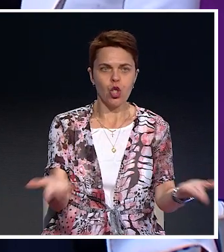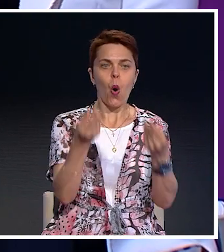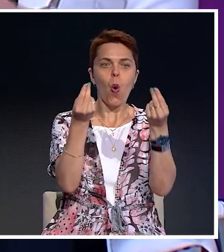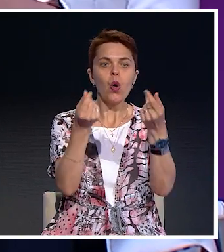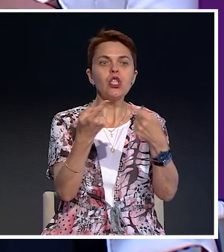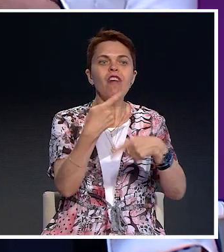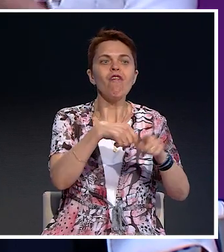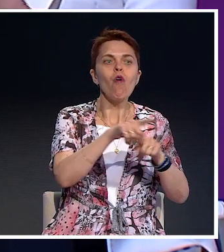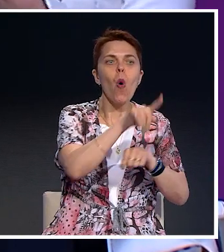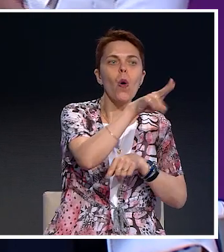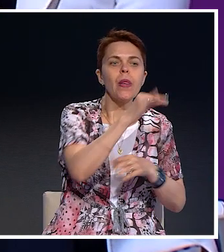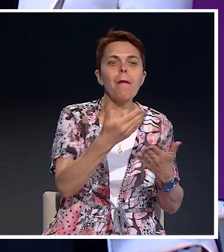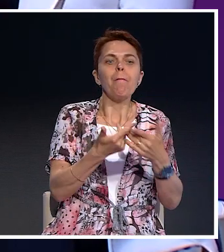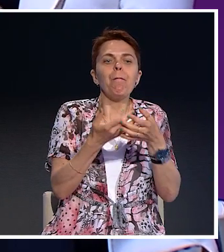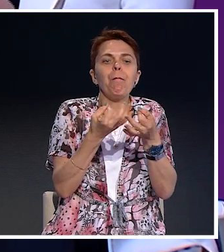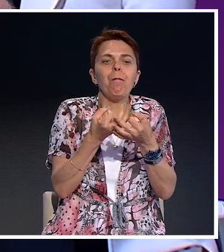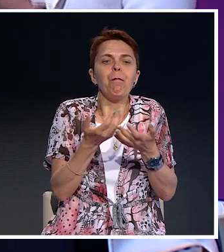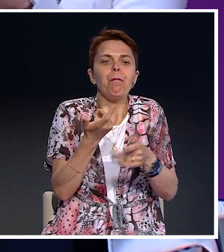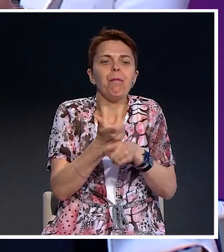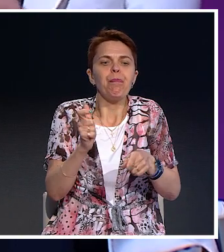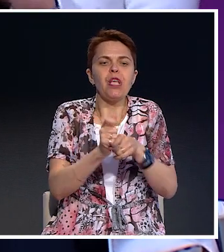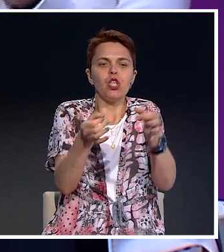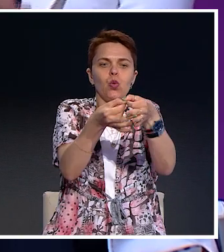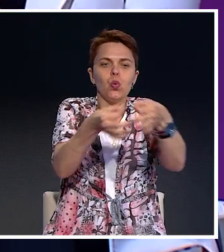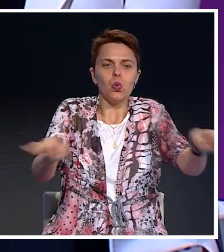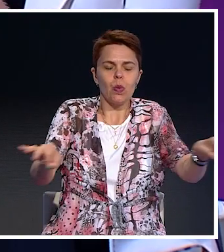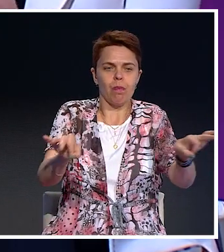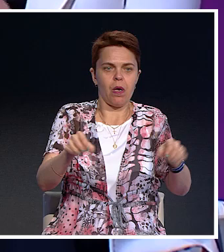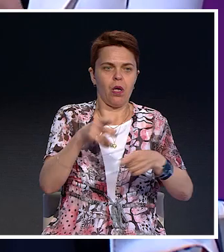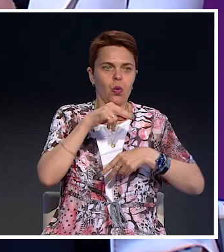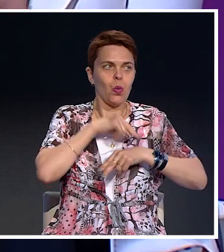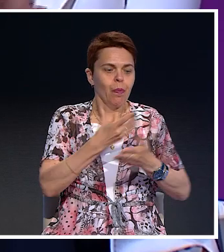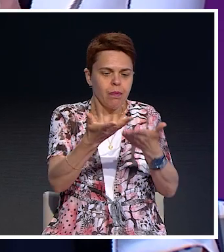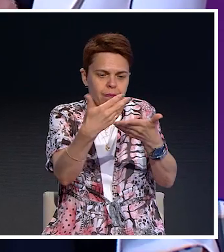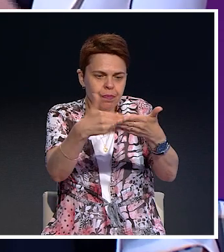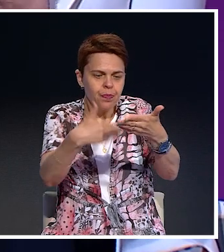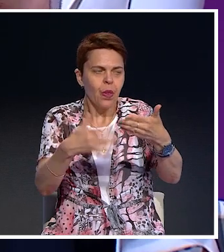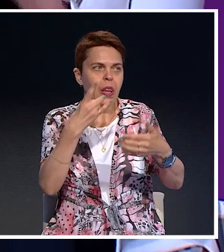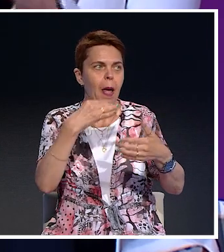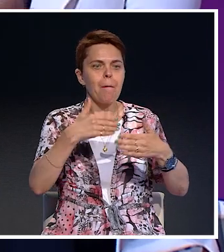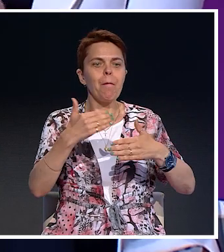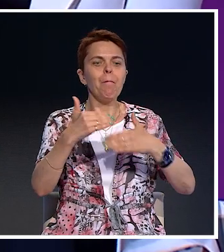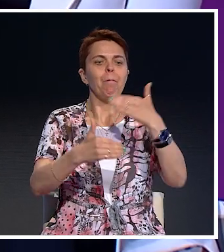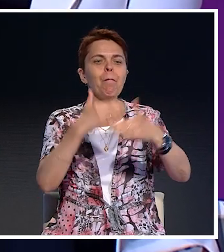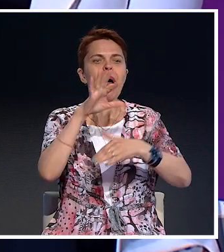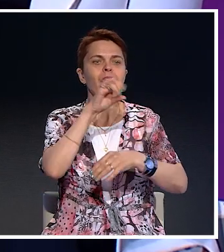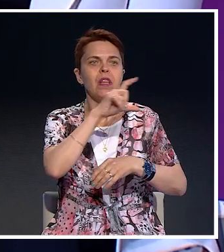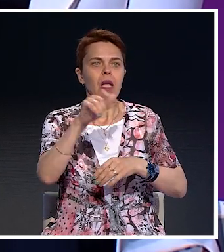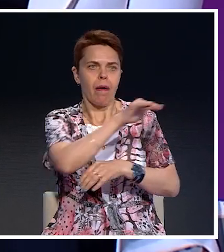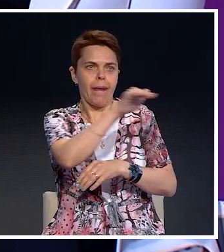Кошти, вони більш доступні, чи виробляються, продукуються на певних рівнях, певних